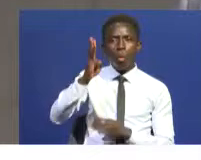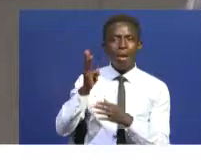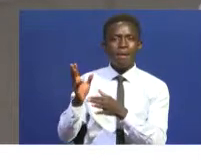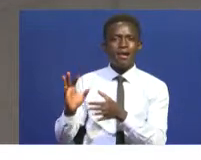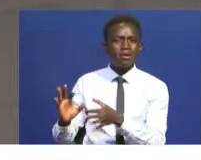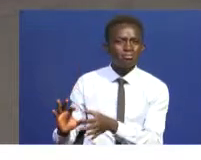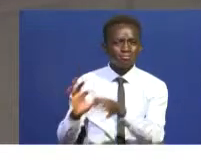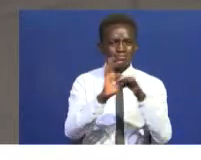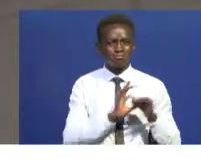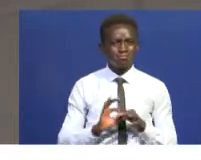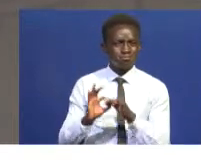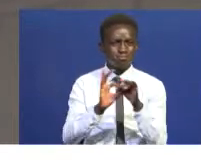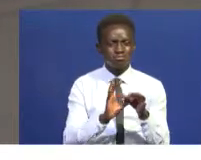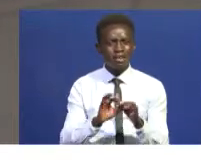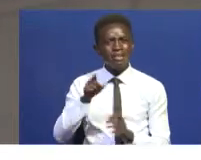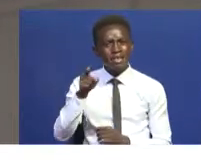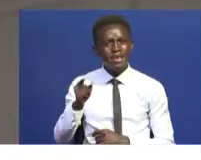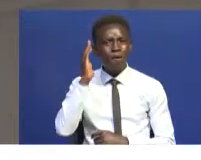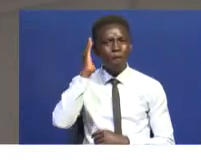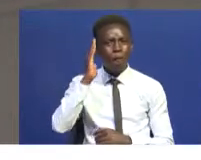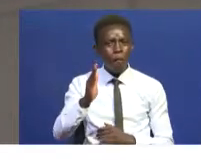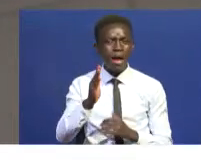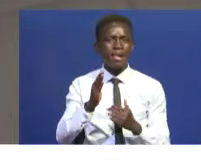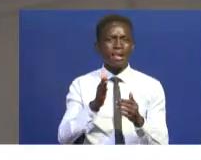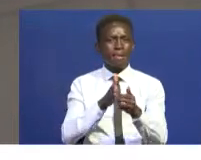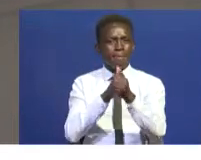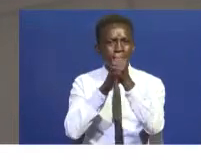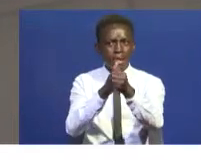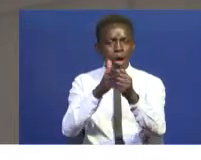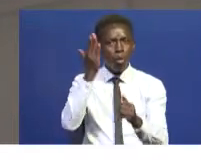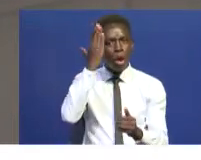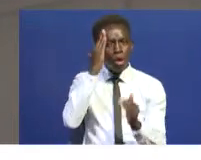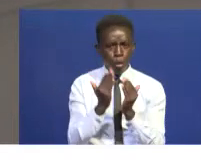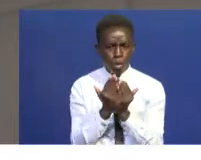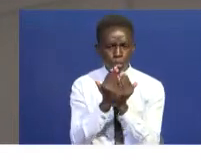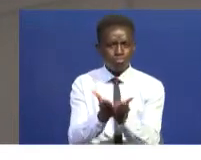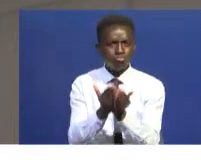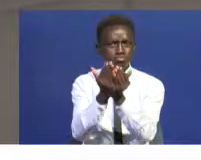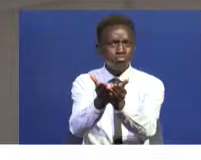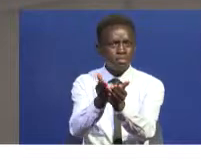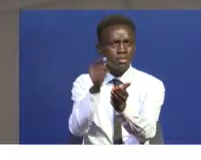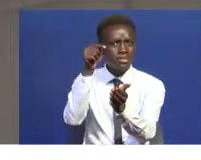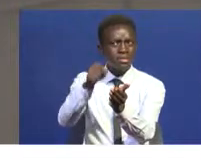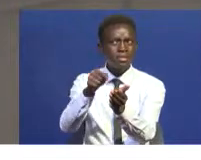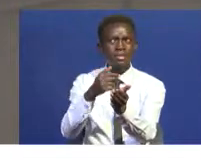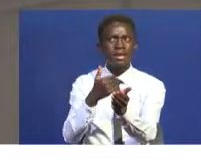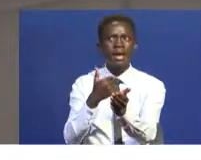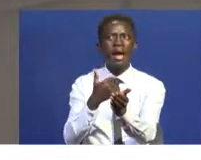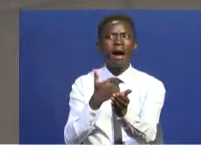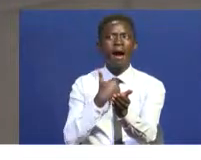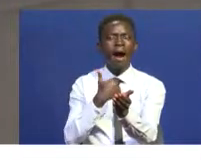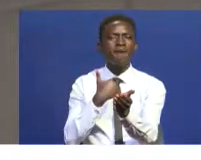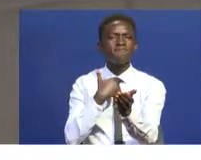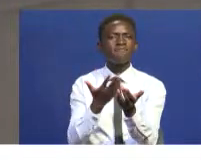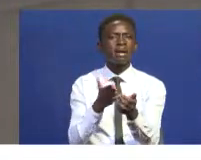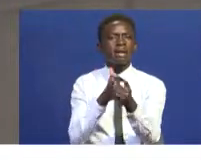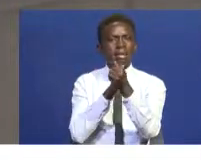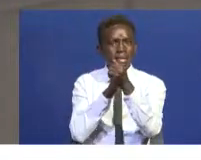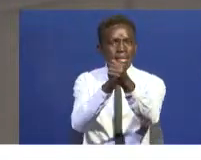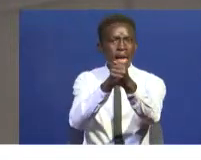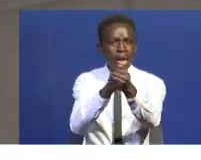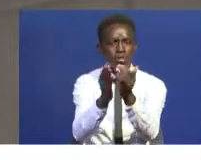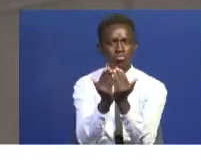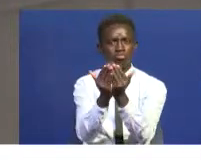to be the anchor. Yani, unajua meli iko na nini? Nanga. Hii ndio nanga ya Kenya hii kutoka